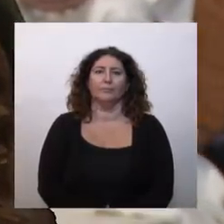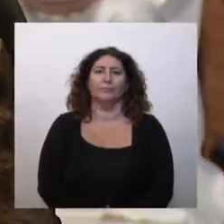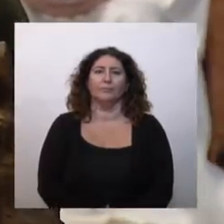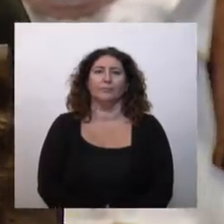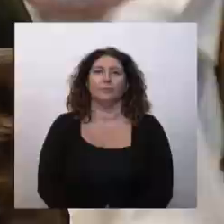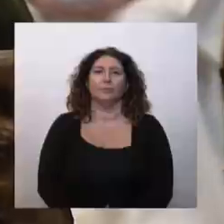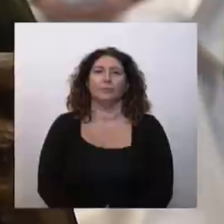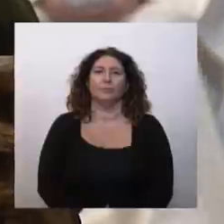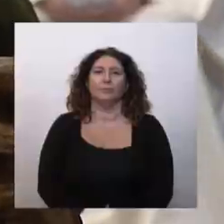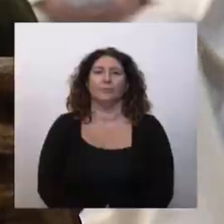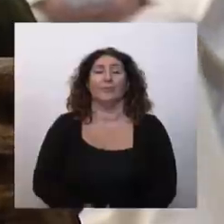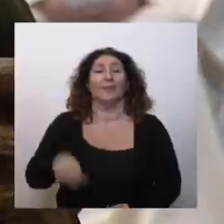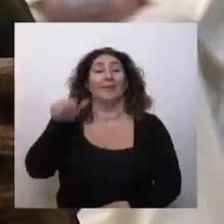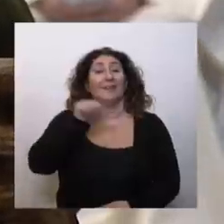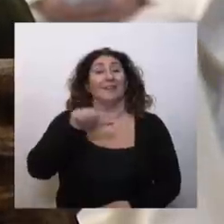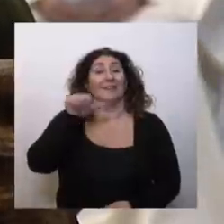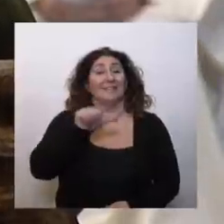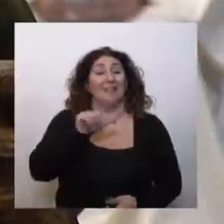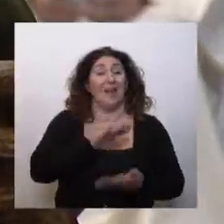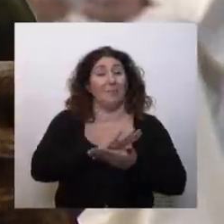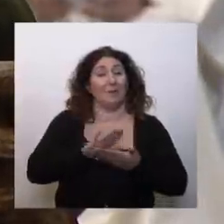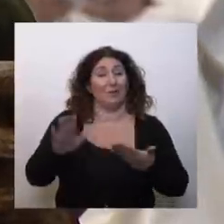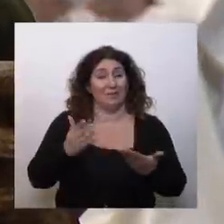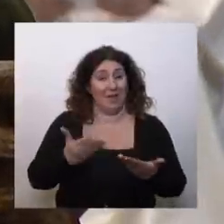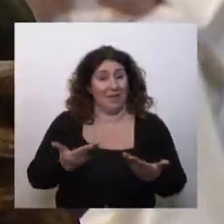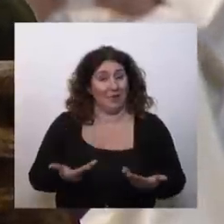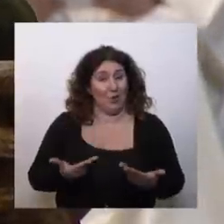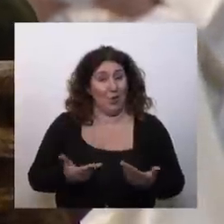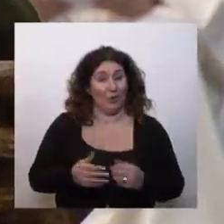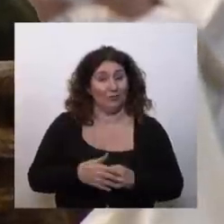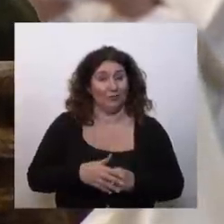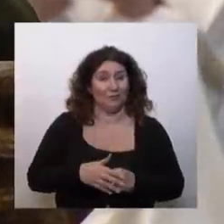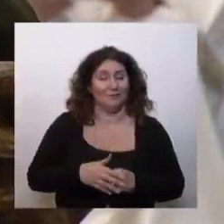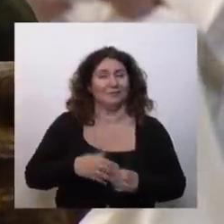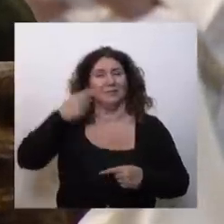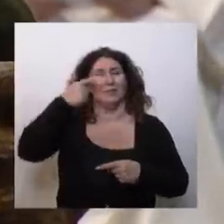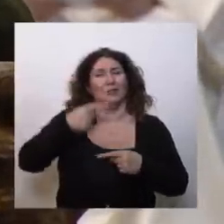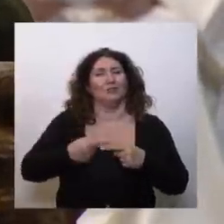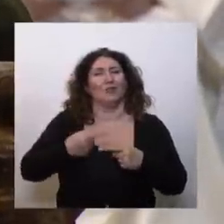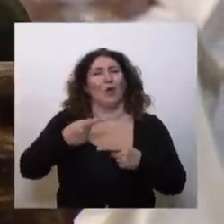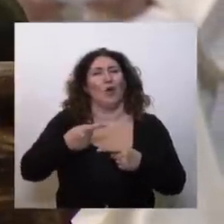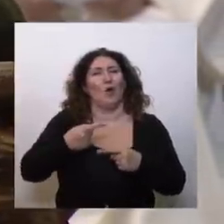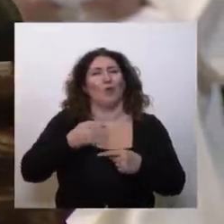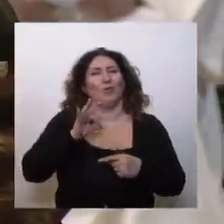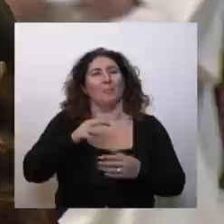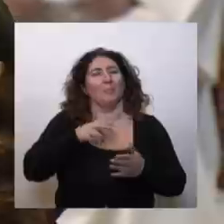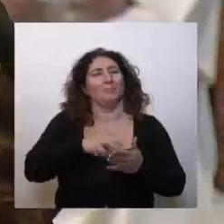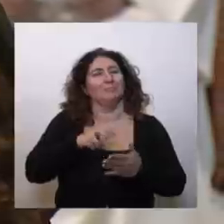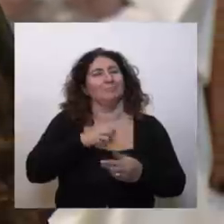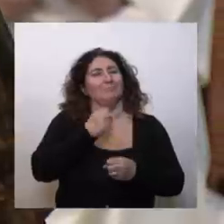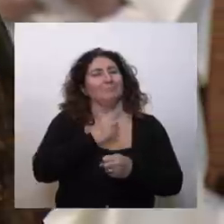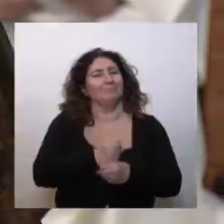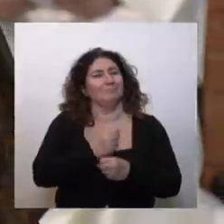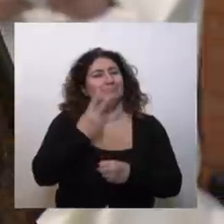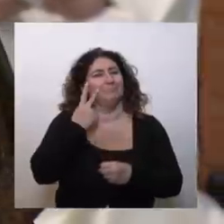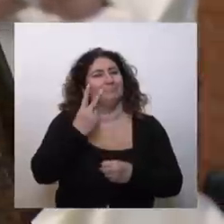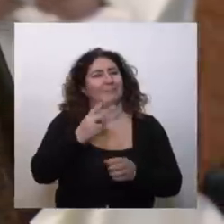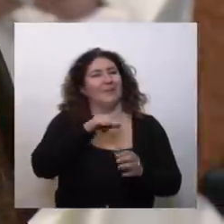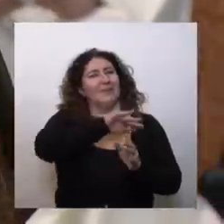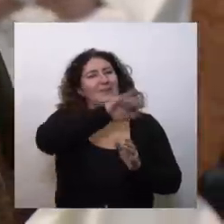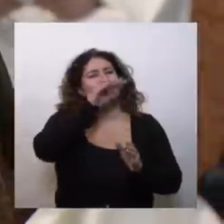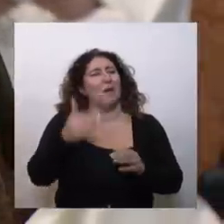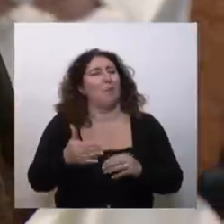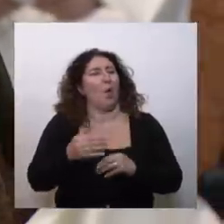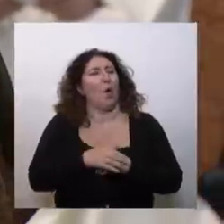In questo sabato santo, giorno di sosta presso il sepolcro del Signore, giorno